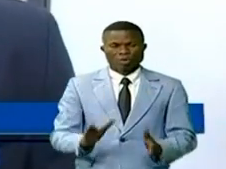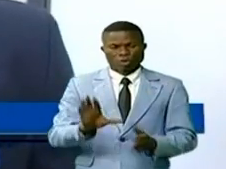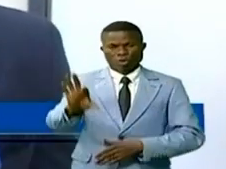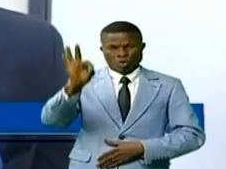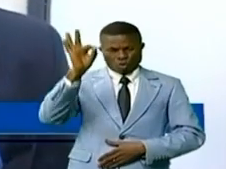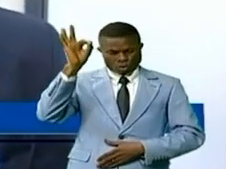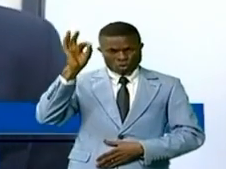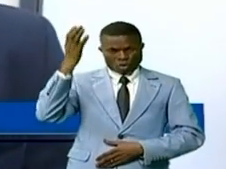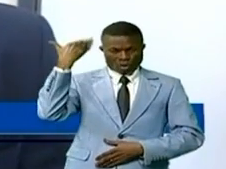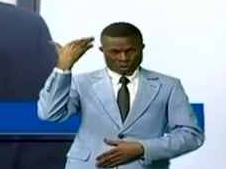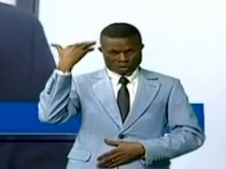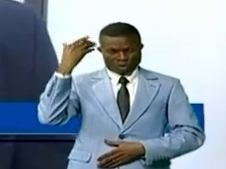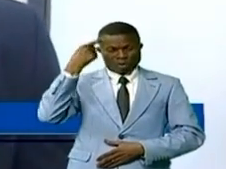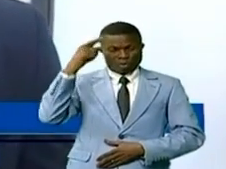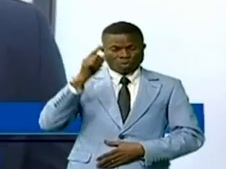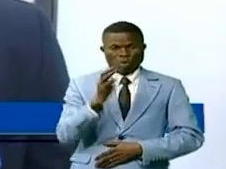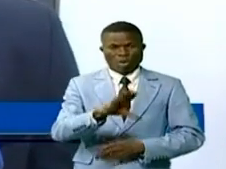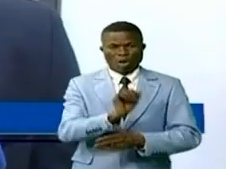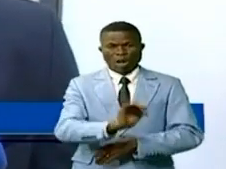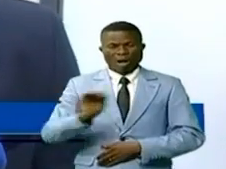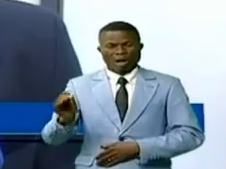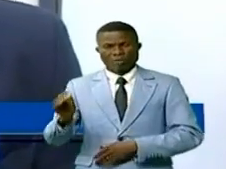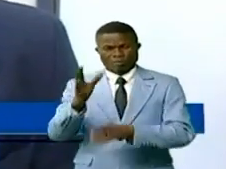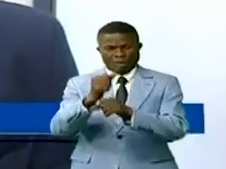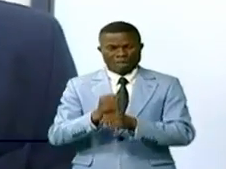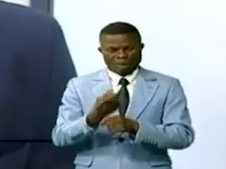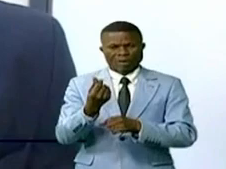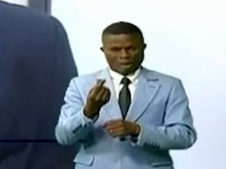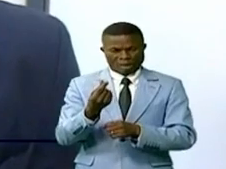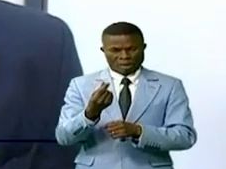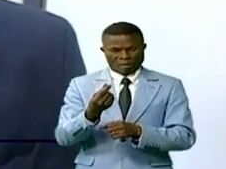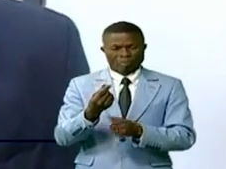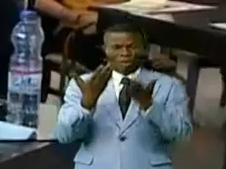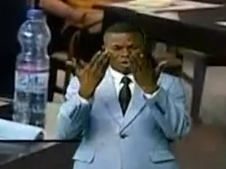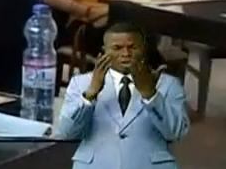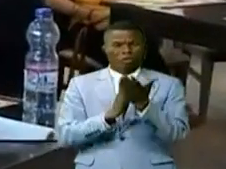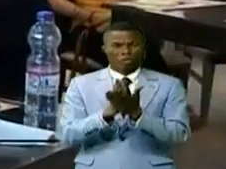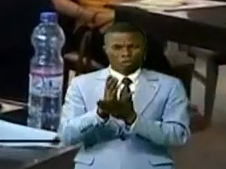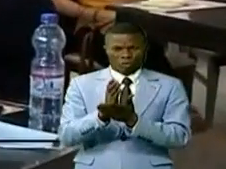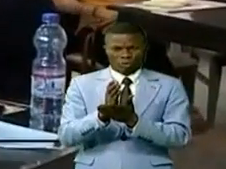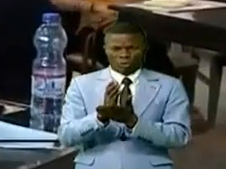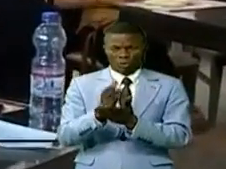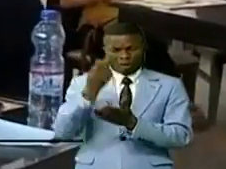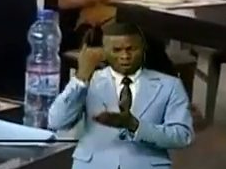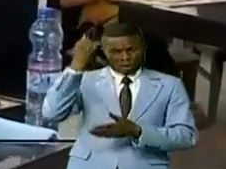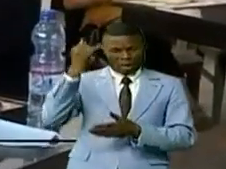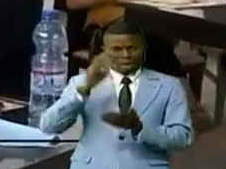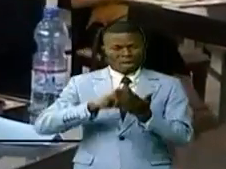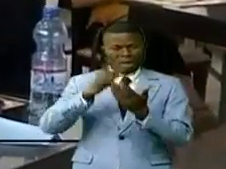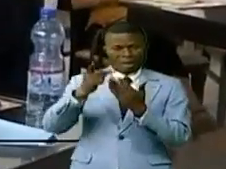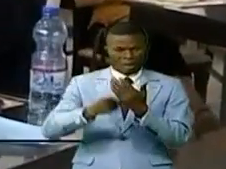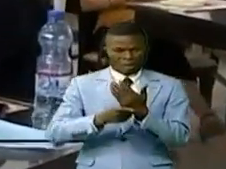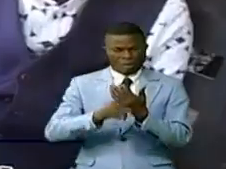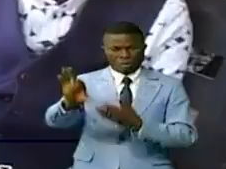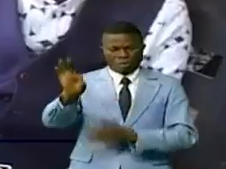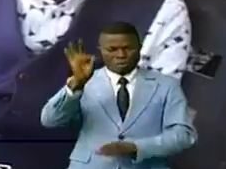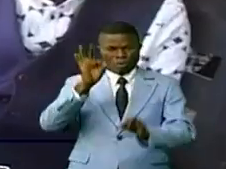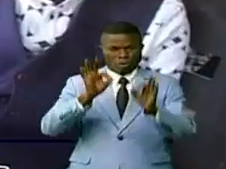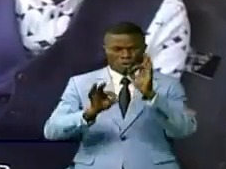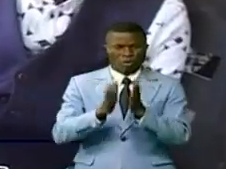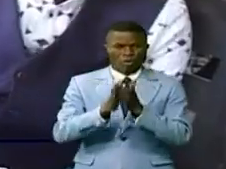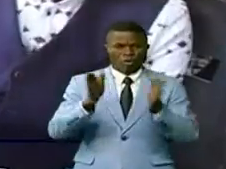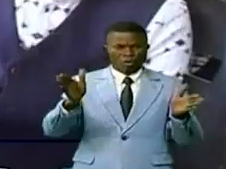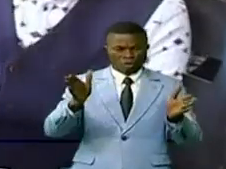que ces derniers puissent recevoir des donations de leur part. Dans le cadre de ces programmes de sélection